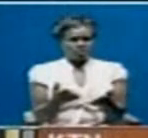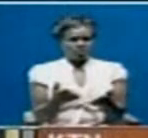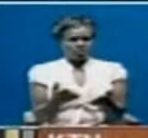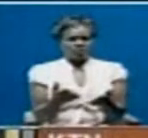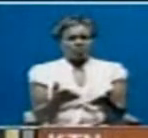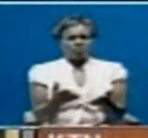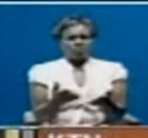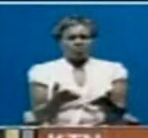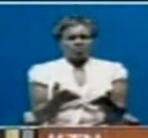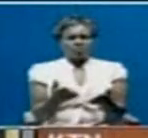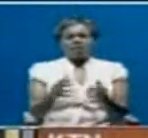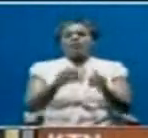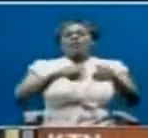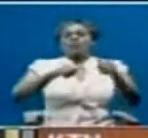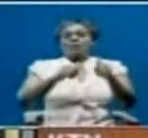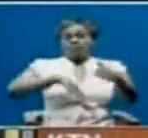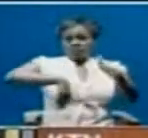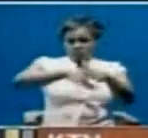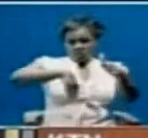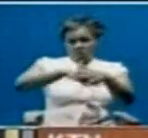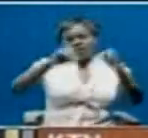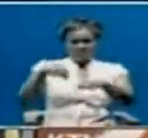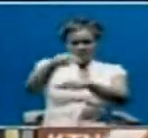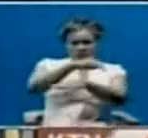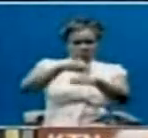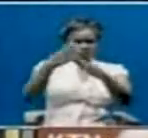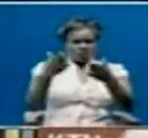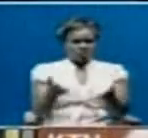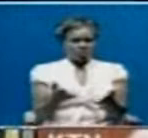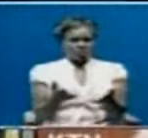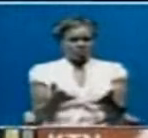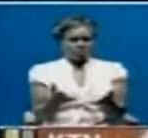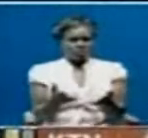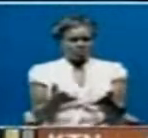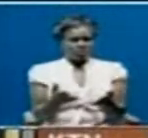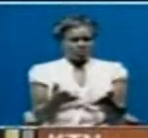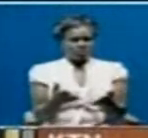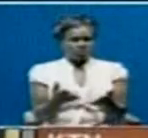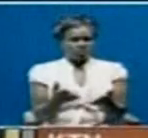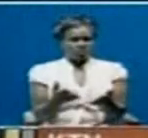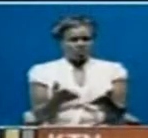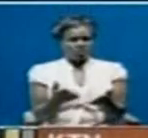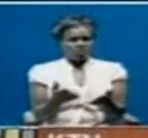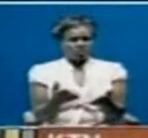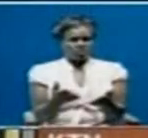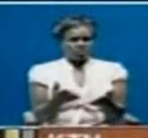taji hakulitarajia kabisa msimu wake wa kwanza nchini. Utasalia Sofapaka mavipi?